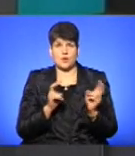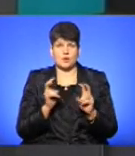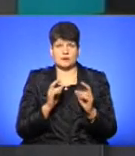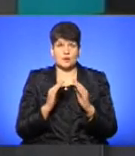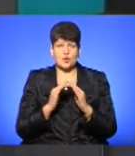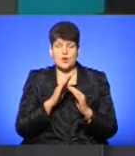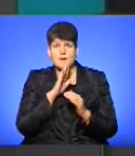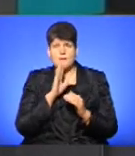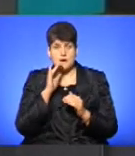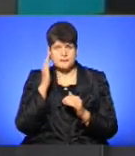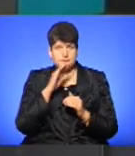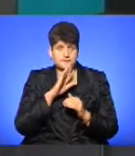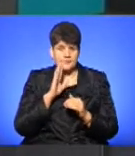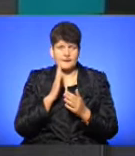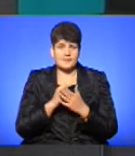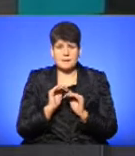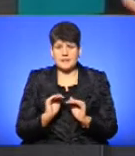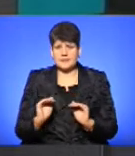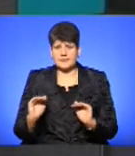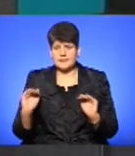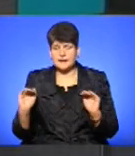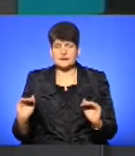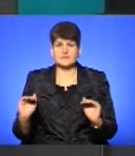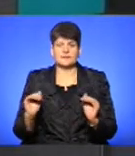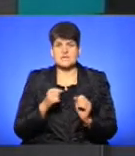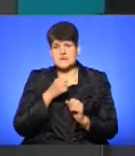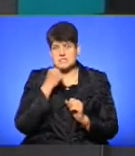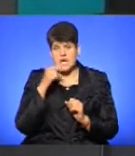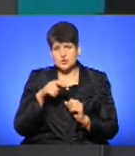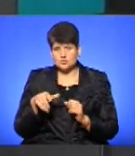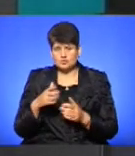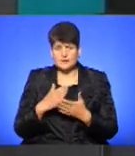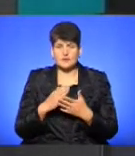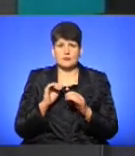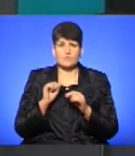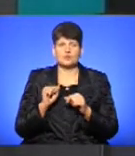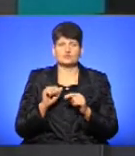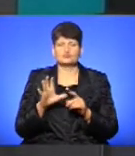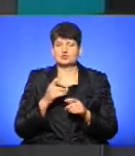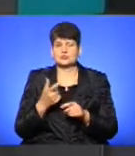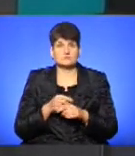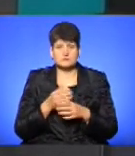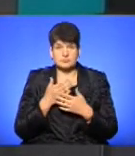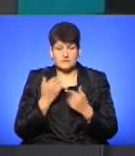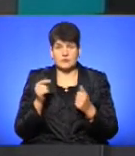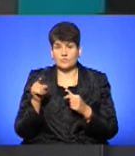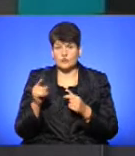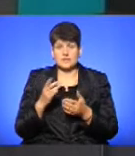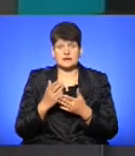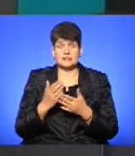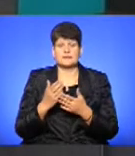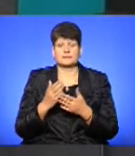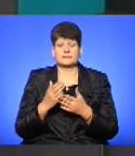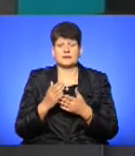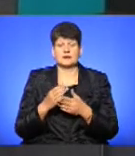і мами, відповідно, є маленькі діти, є старші люди, які можуть бути і не щеплені, відповідно, вони надзвичайно є така